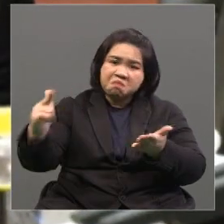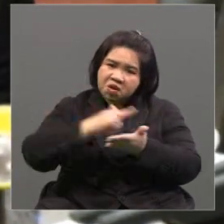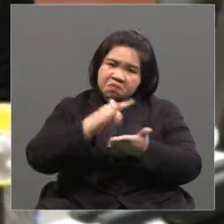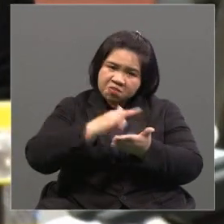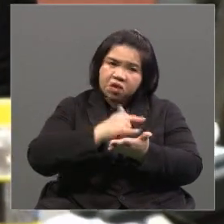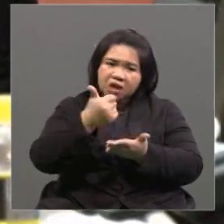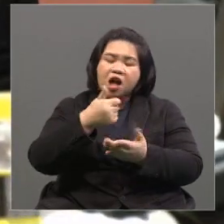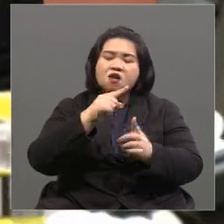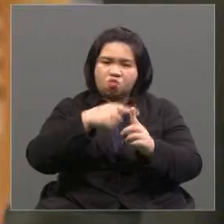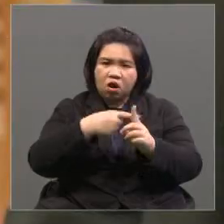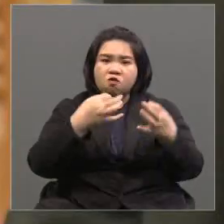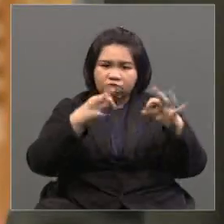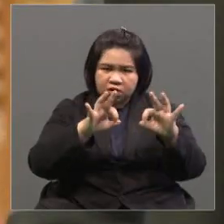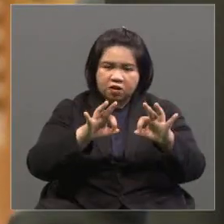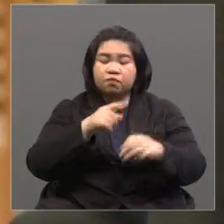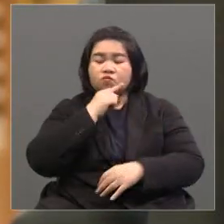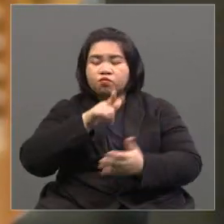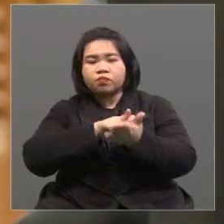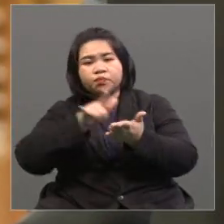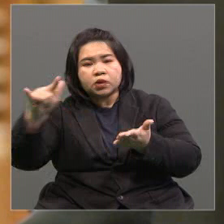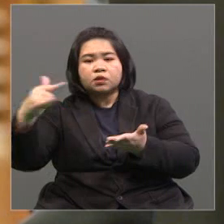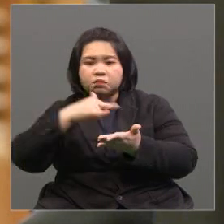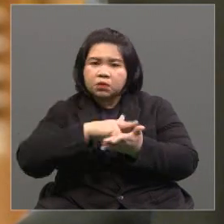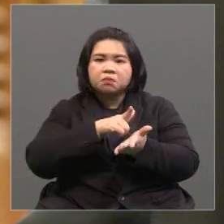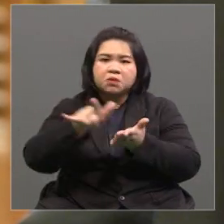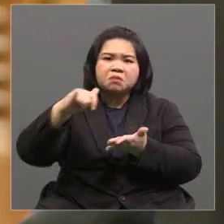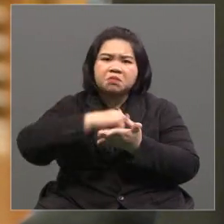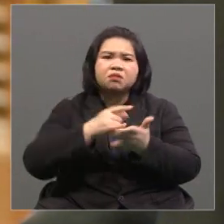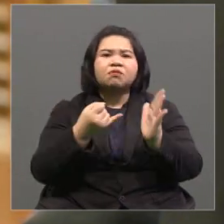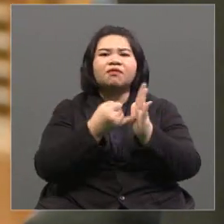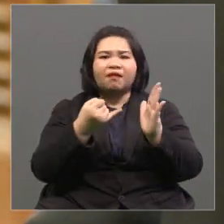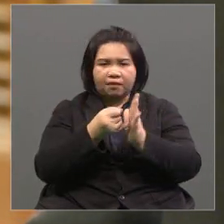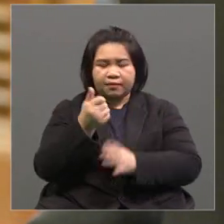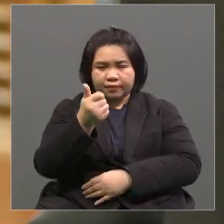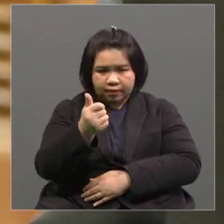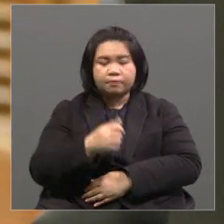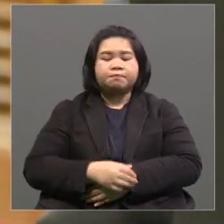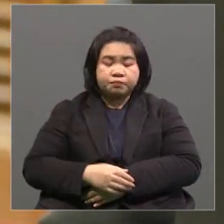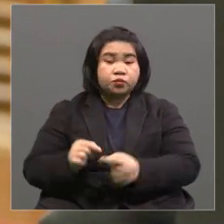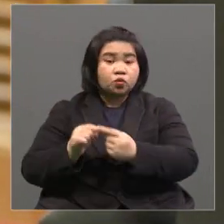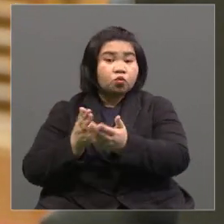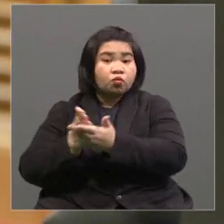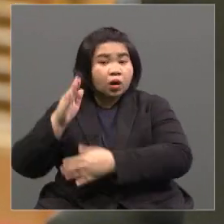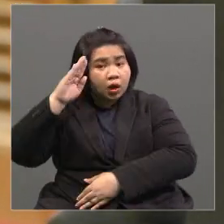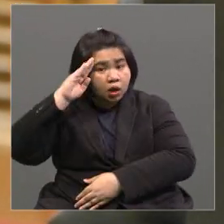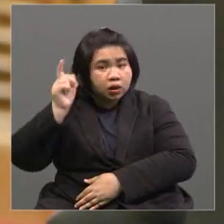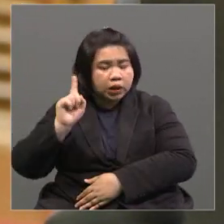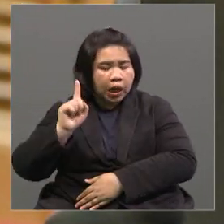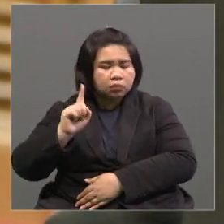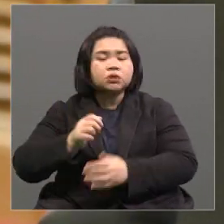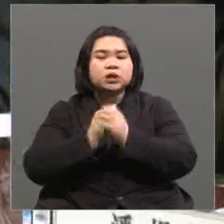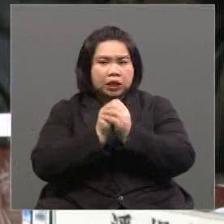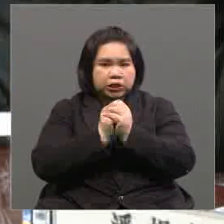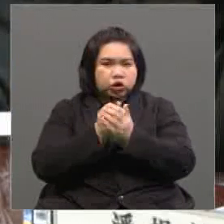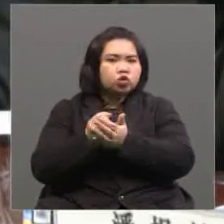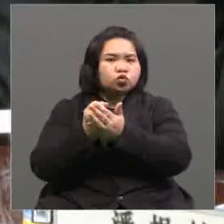ท่องเที่ยวและการไปมาหาสู่ของประชาชนของทั้ง 2ประเทศมากยิ่งขึ้นส่วนด้านความมั่นคงค่ะจีนยืนยันที่จะร่วมมือ